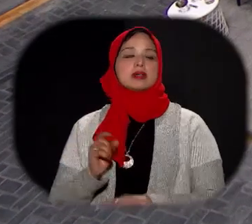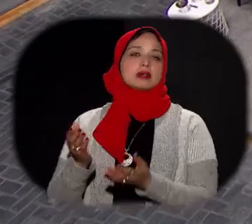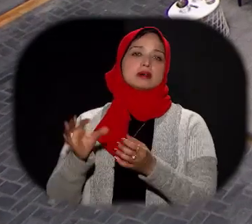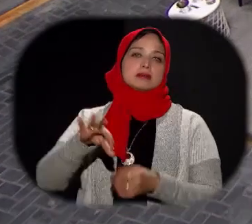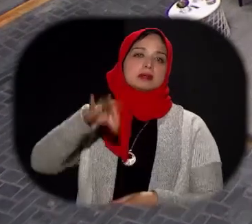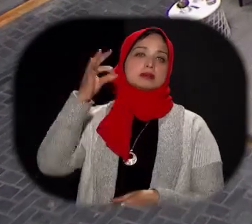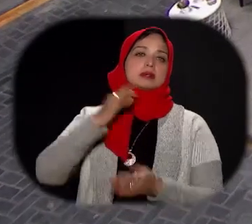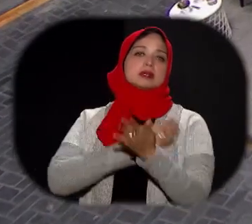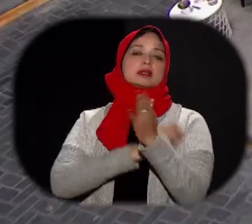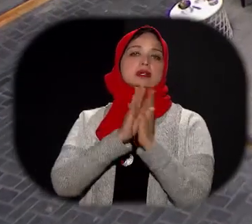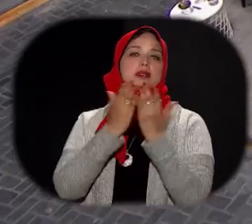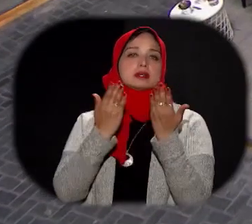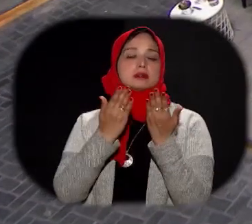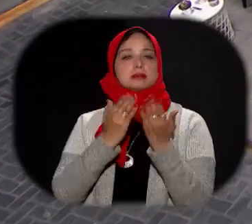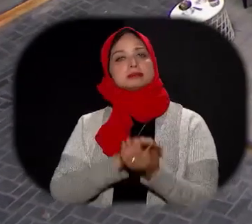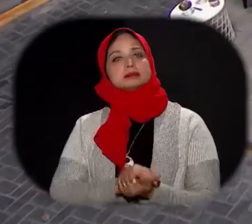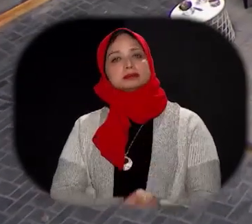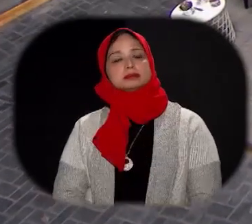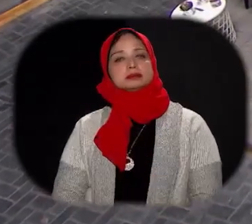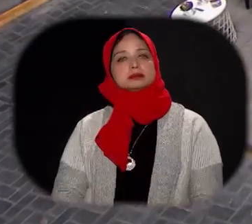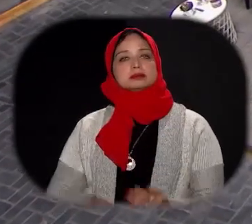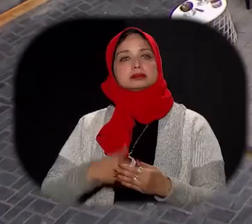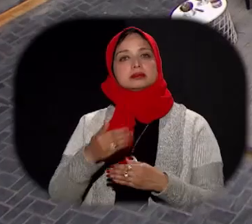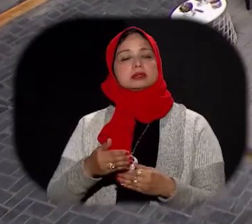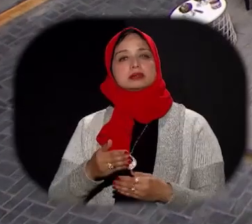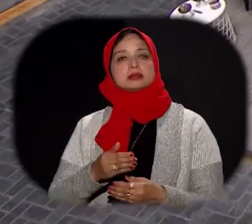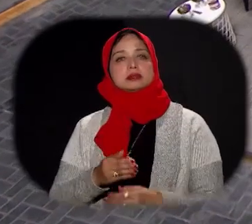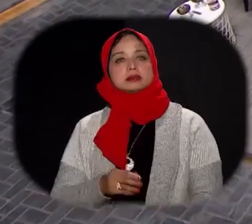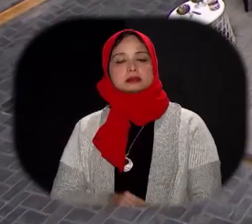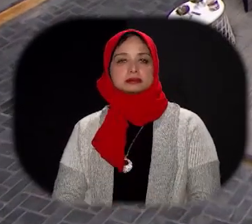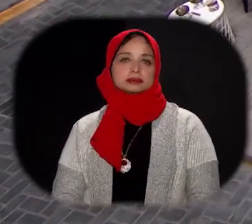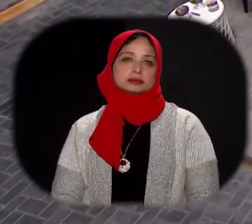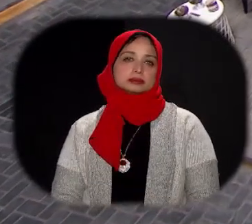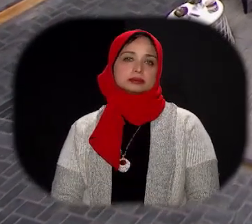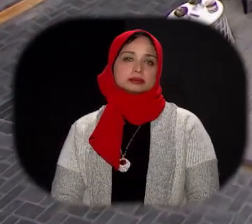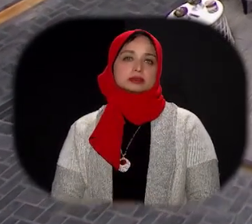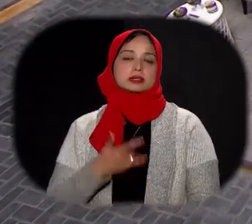الكتاب بشكل رسمي جدا وفي نفس الوقت قادر يوصل ال المشاعر اللي اكتب بيها الكتاب